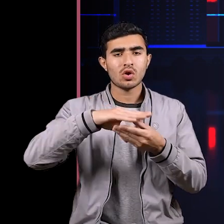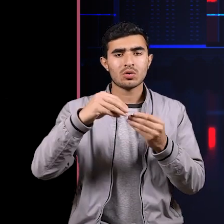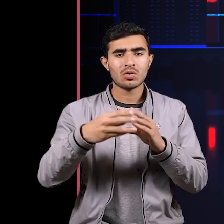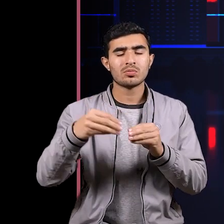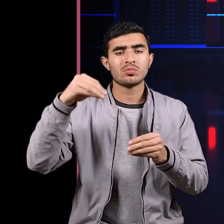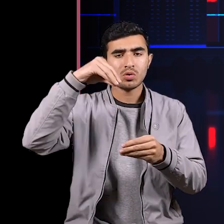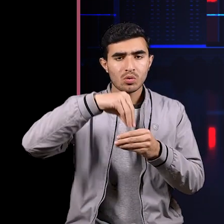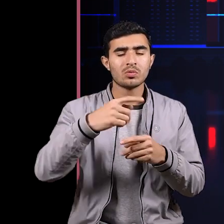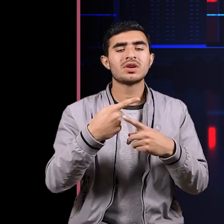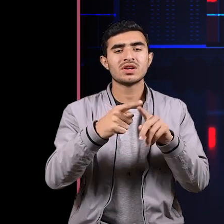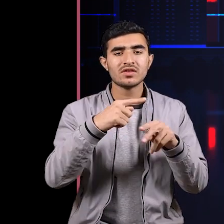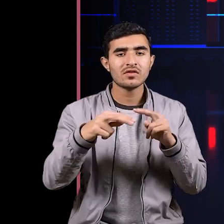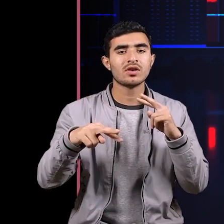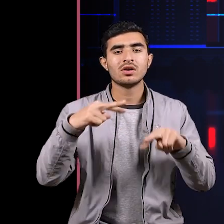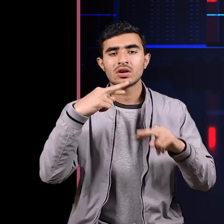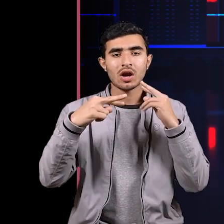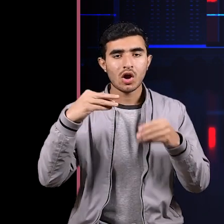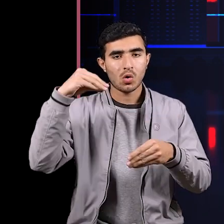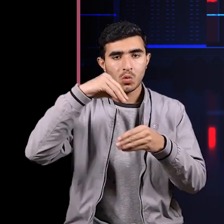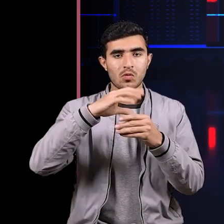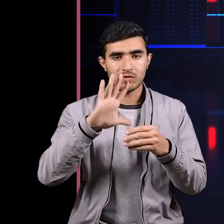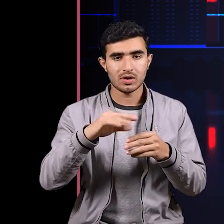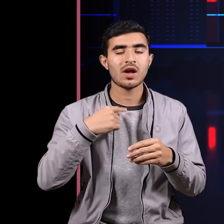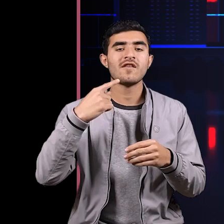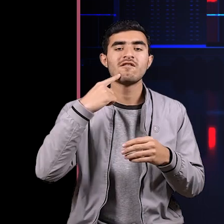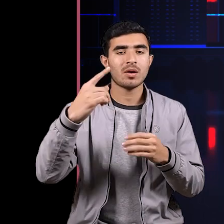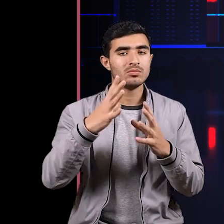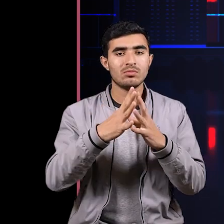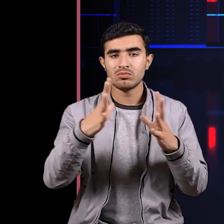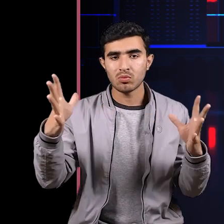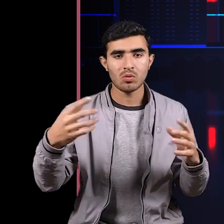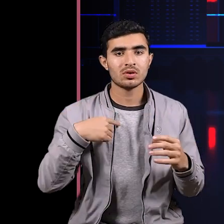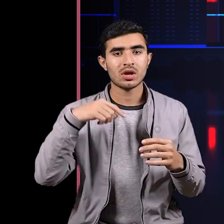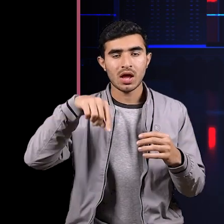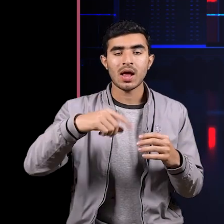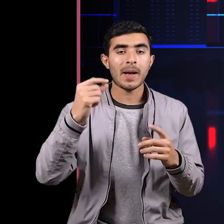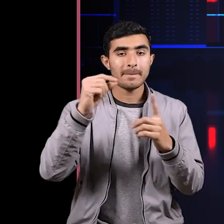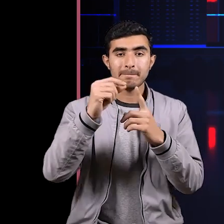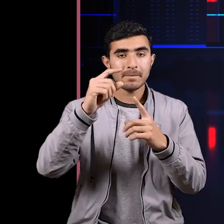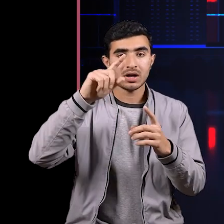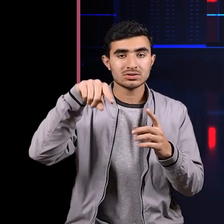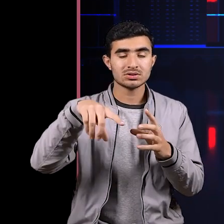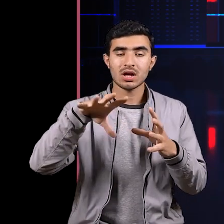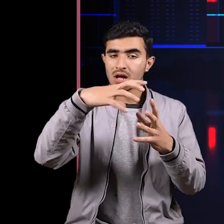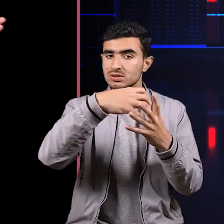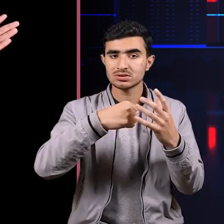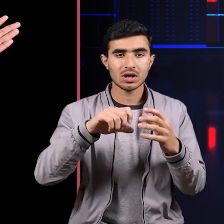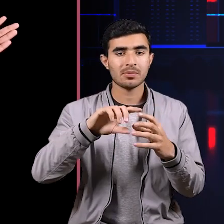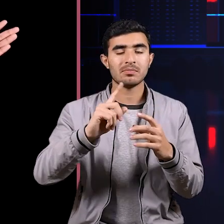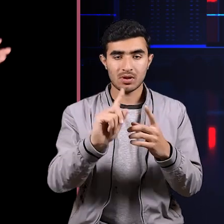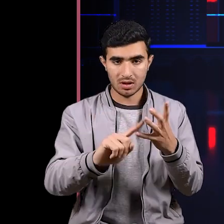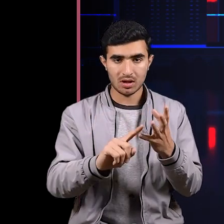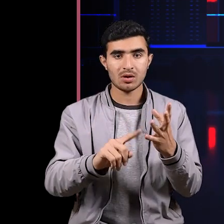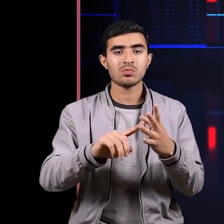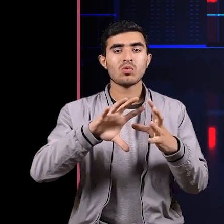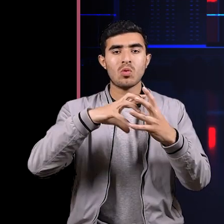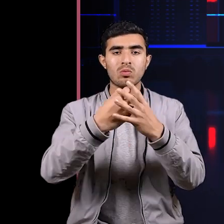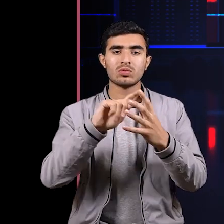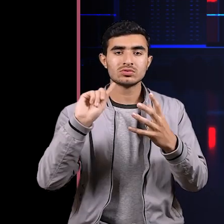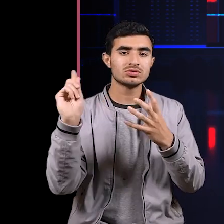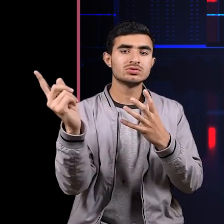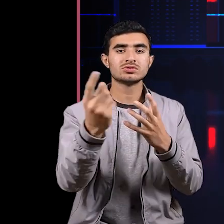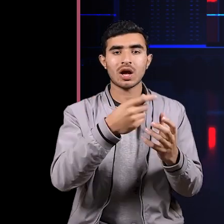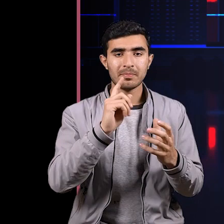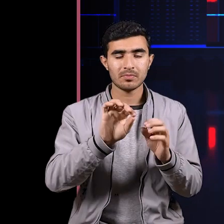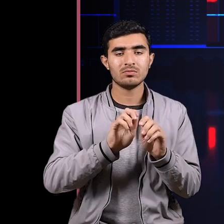उन खानों का भी जो बहुत ही ज़्यादा मशहूर हैं, ना सिर्फ सिंध में बल्कि पूरे मुल्क में और दुनिया भर में, जहाँ जहाँ